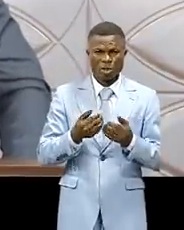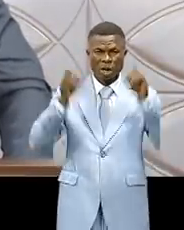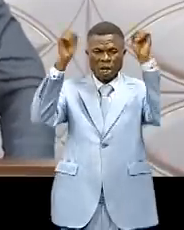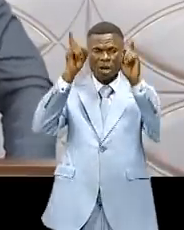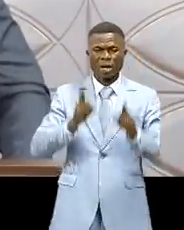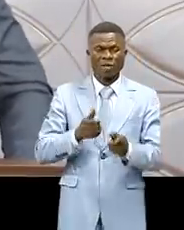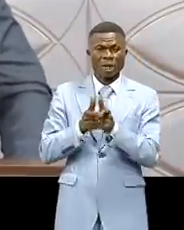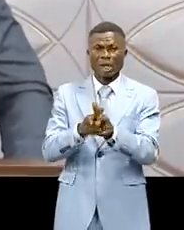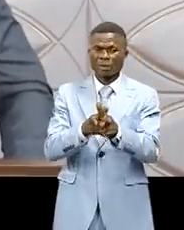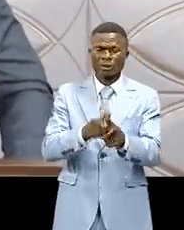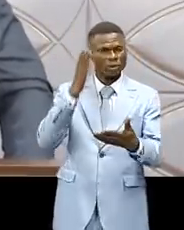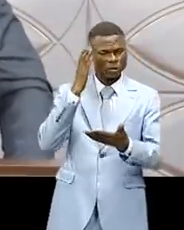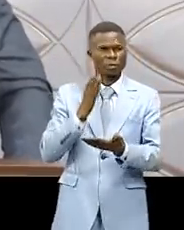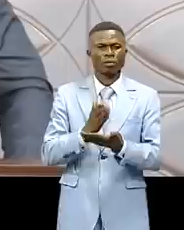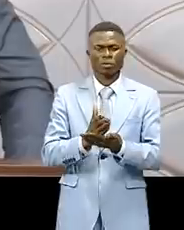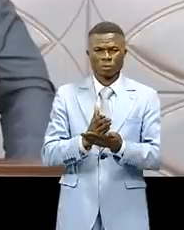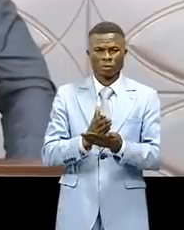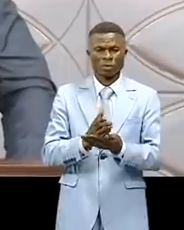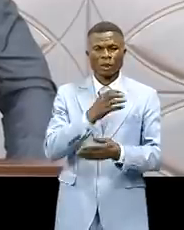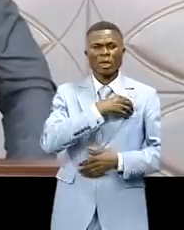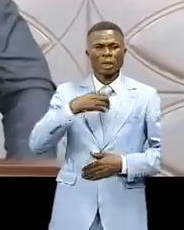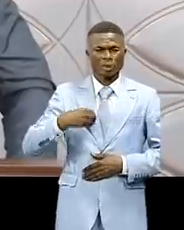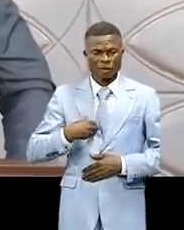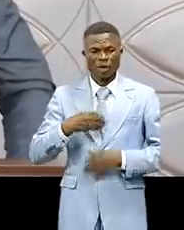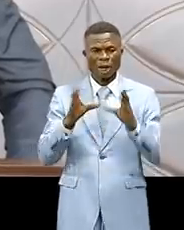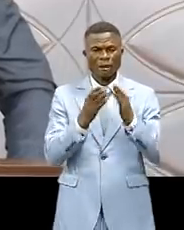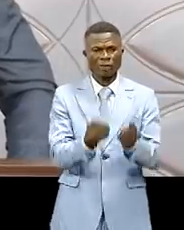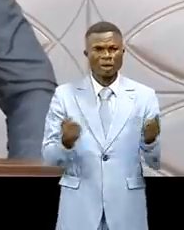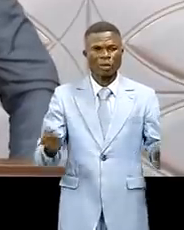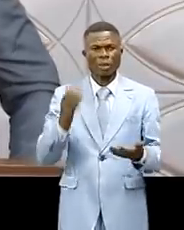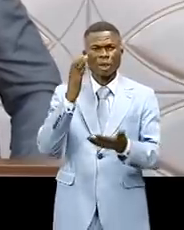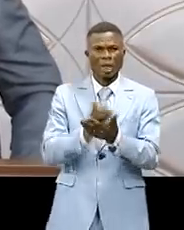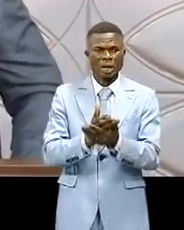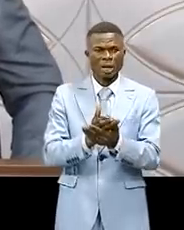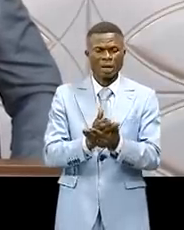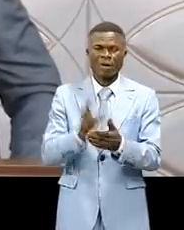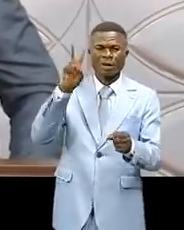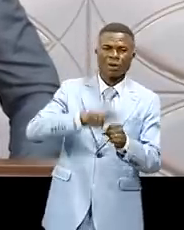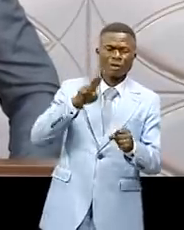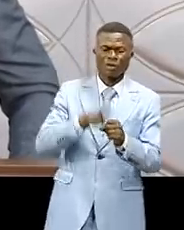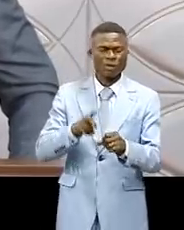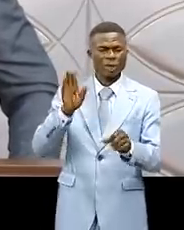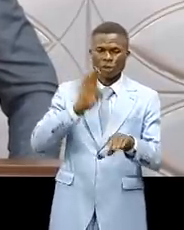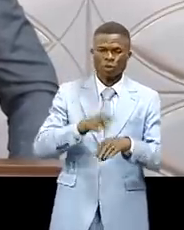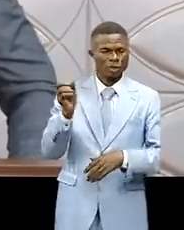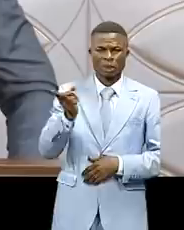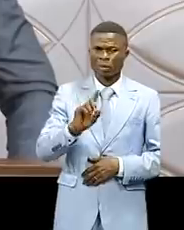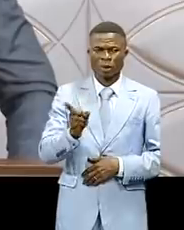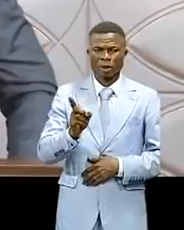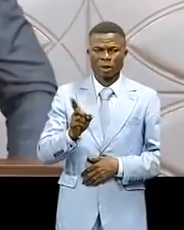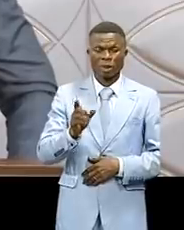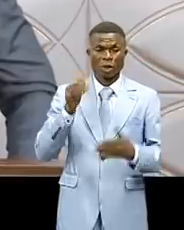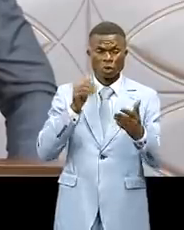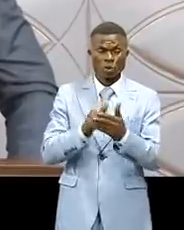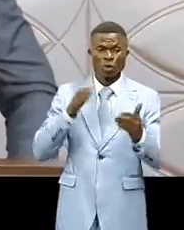armes se taisent ou les femmes les enfants cessent d'être les premières victimes des violences face aux